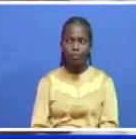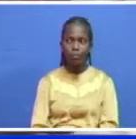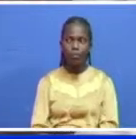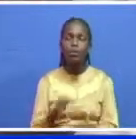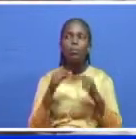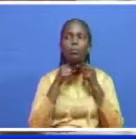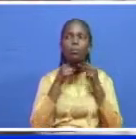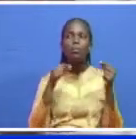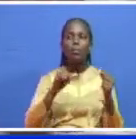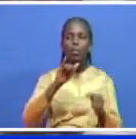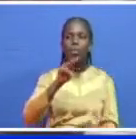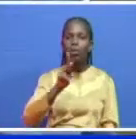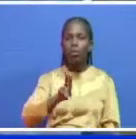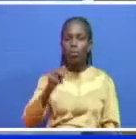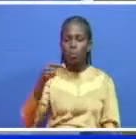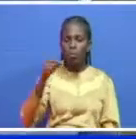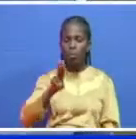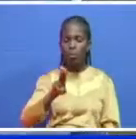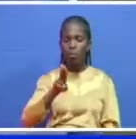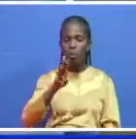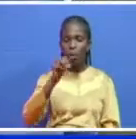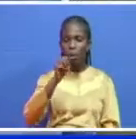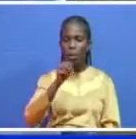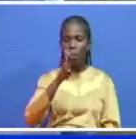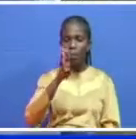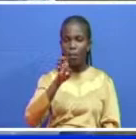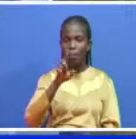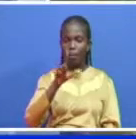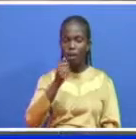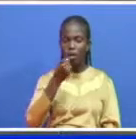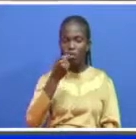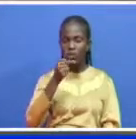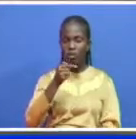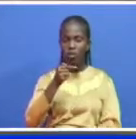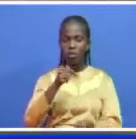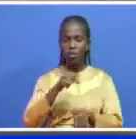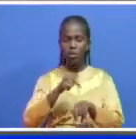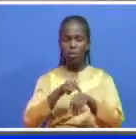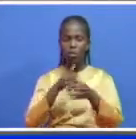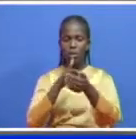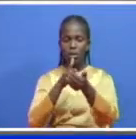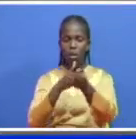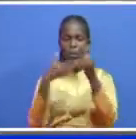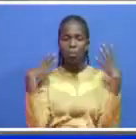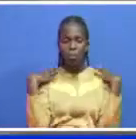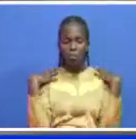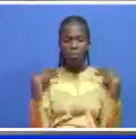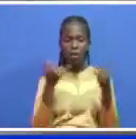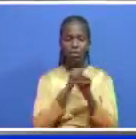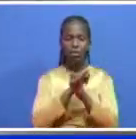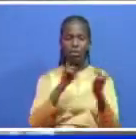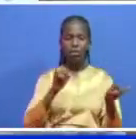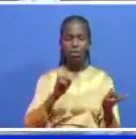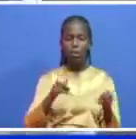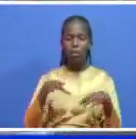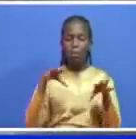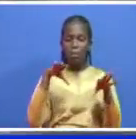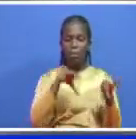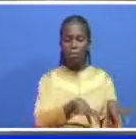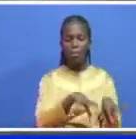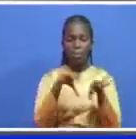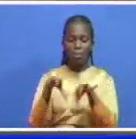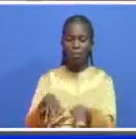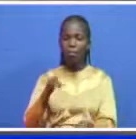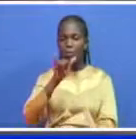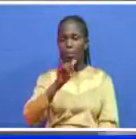Pastor wa Ikungu Jackson Bella danena ivindani la watongwe sia isiso ya kudhesi soko wa Ikungu na mawithi luko nyombo la siko